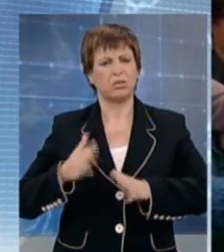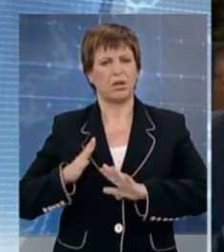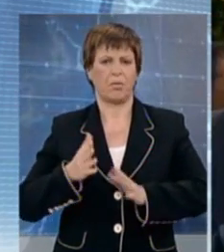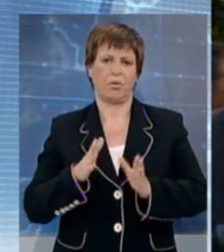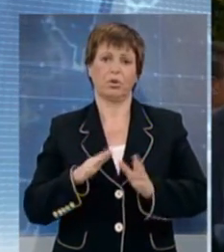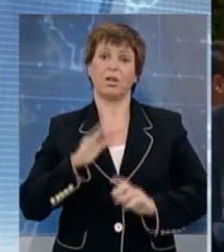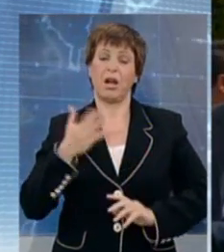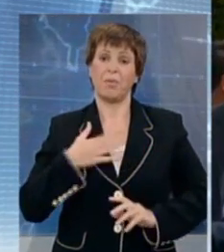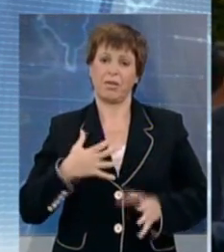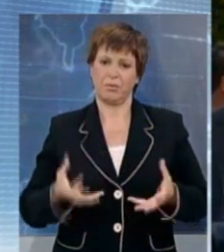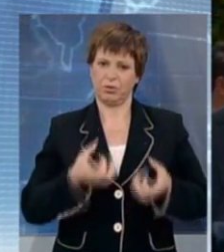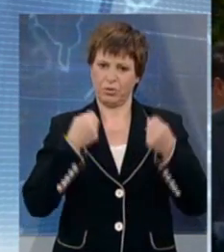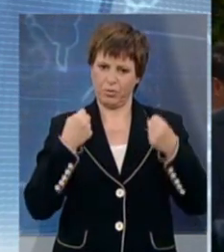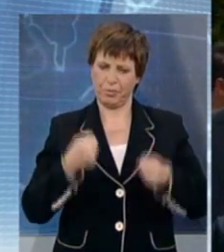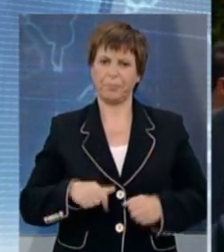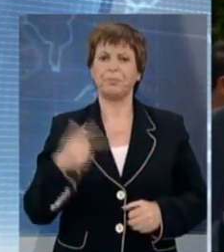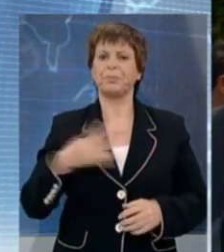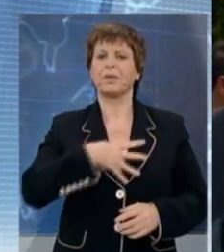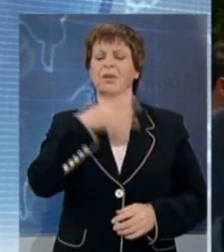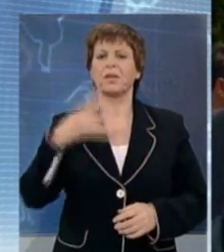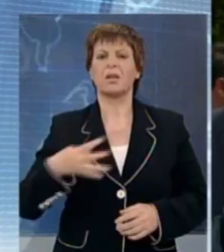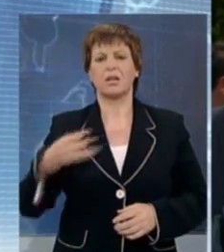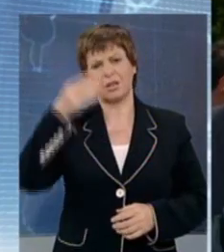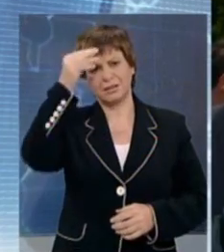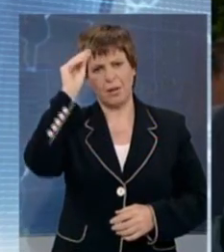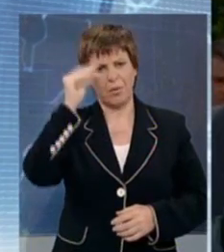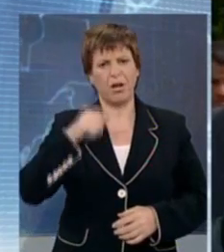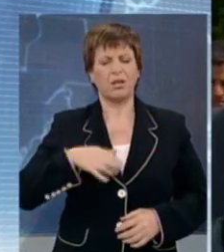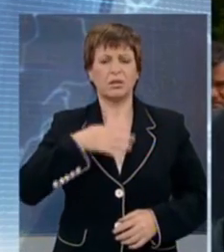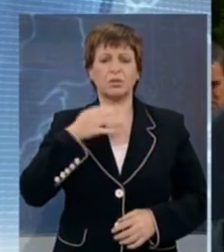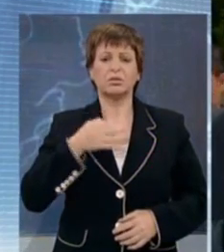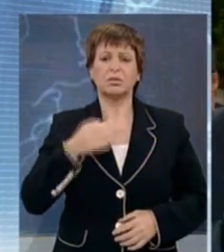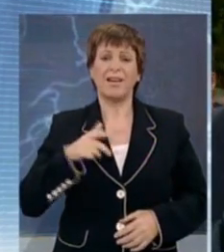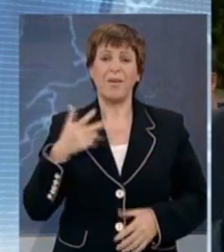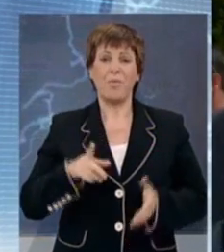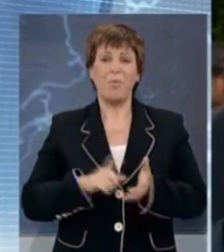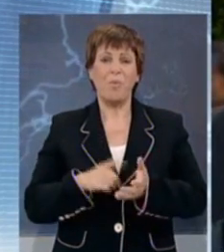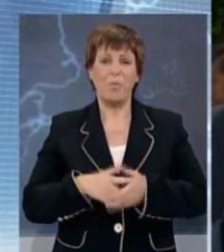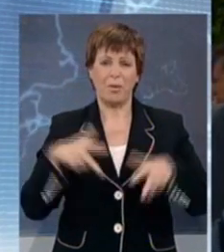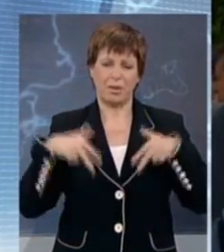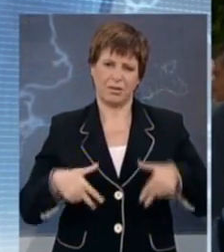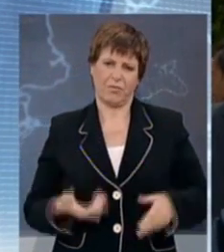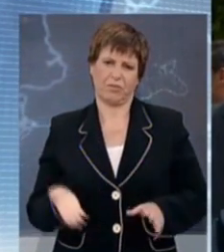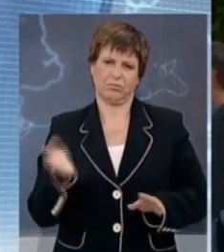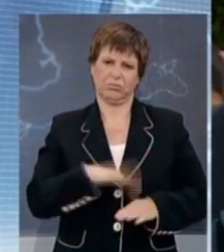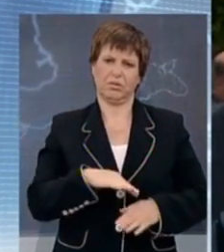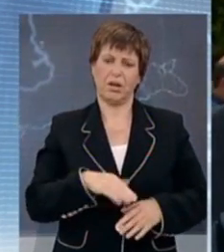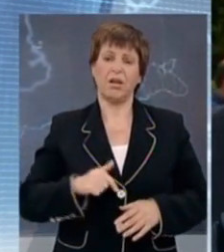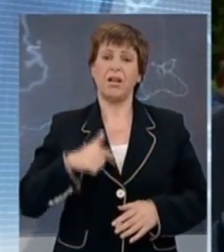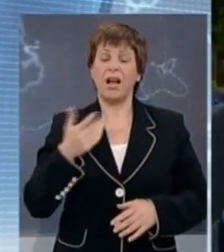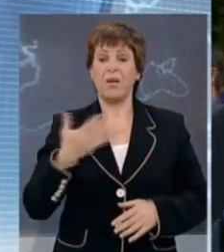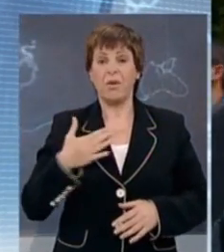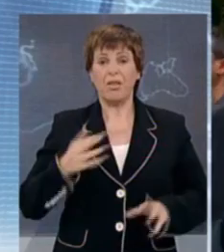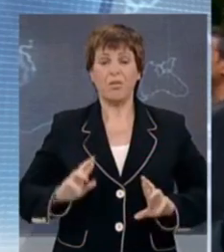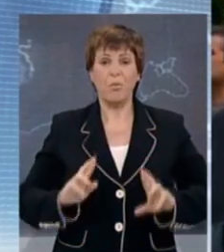που έχει φως. Η κυβέρνηση Παπανδρέου πρέπει να φύγει το γρηγορότερο δυνατό, για να υπάρξει